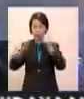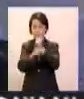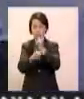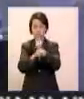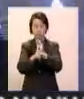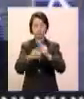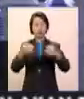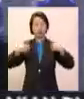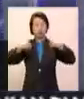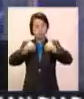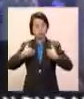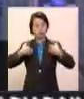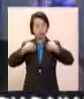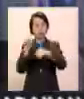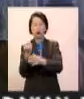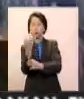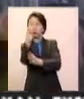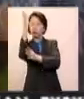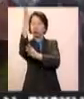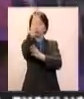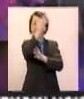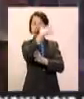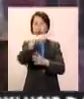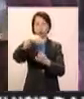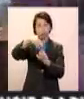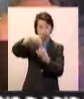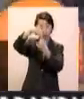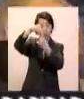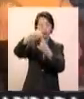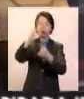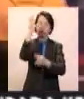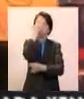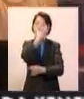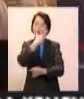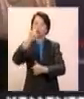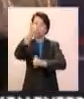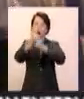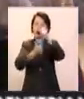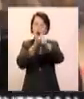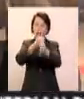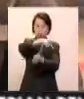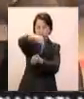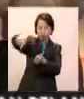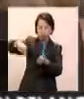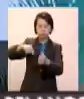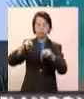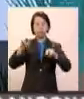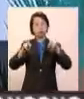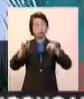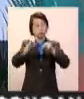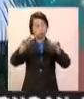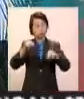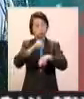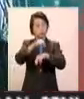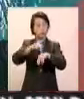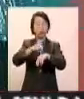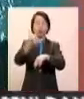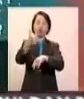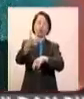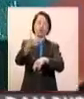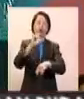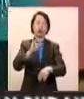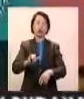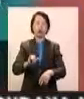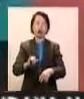flora dan fauna yang unik, keindahan alam semula jadi yang